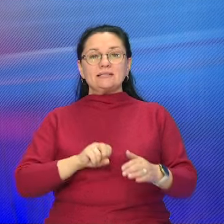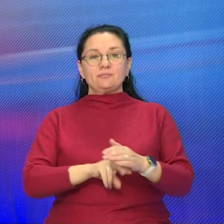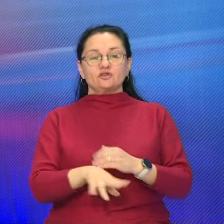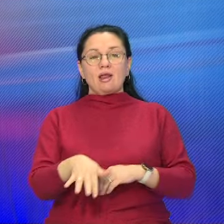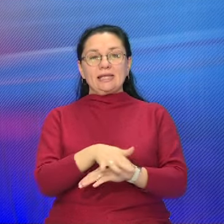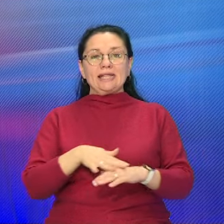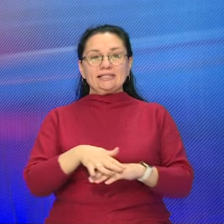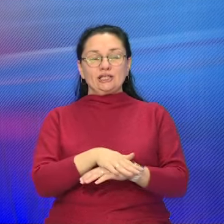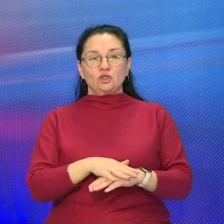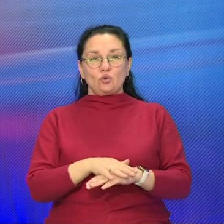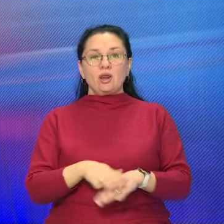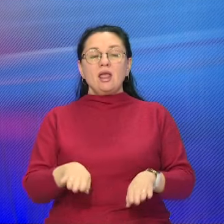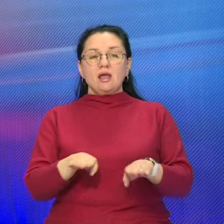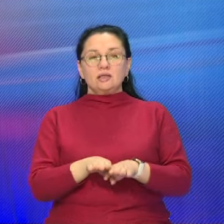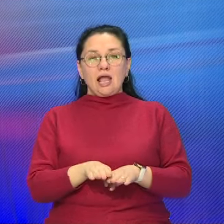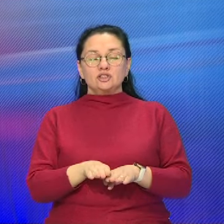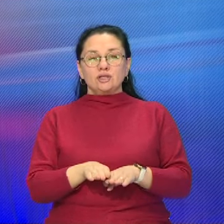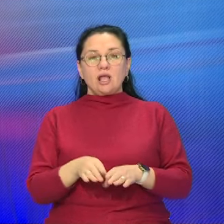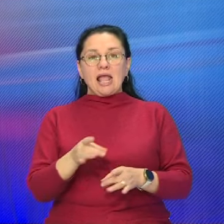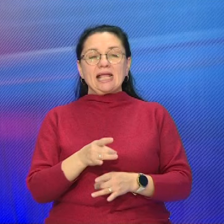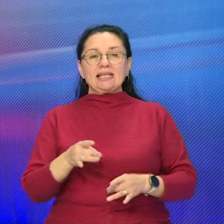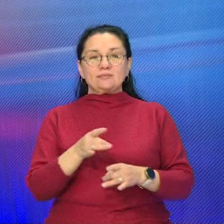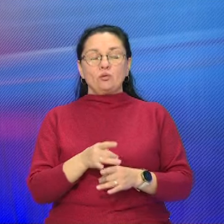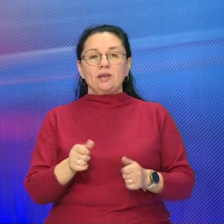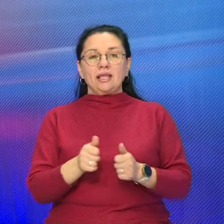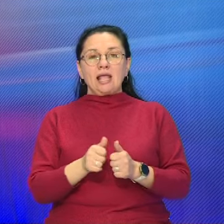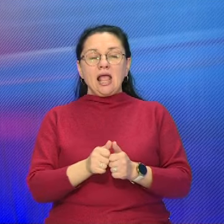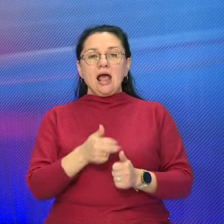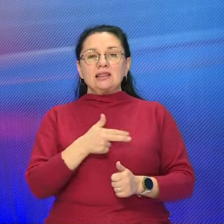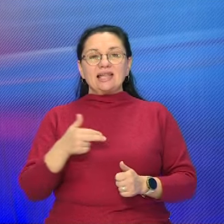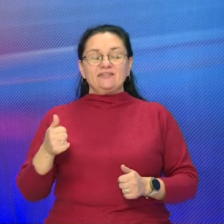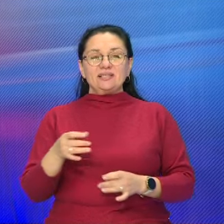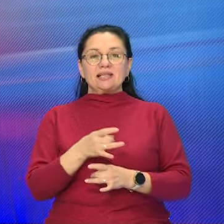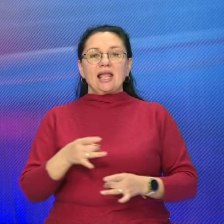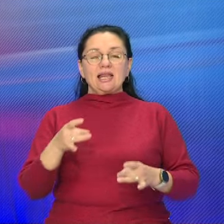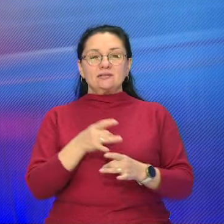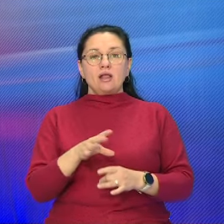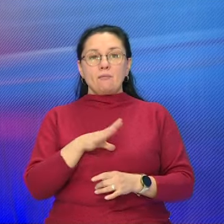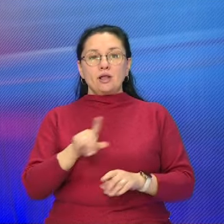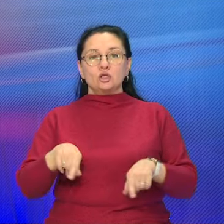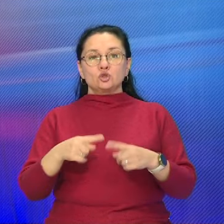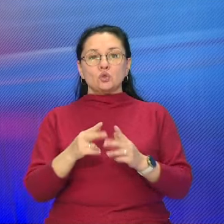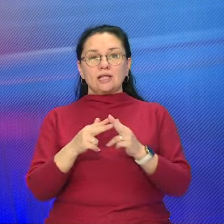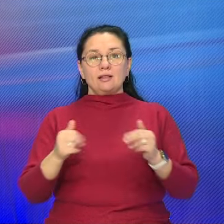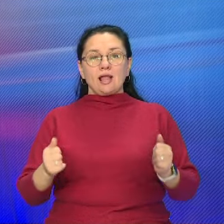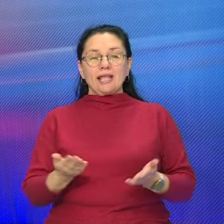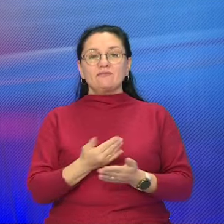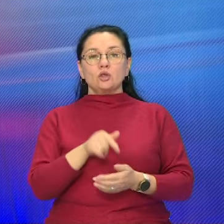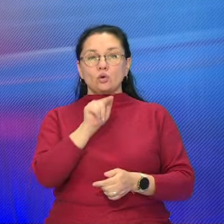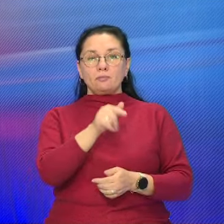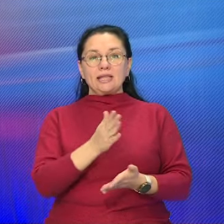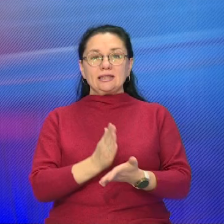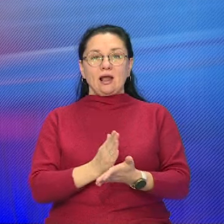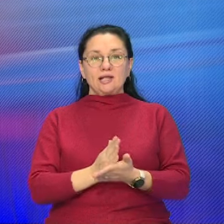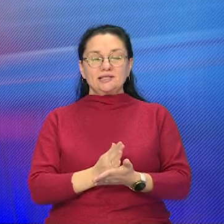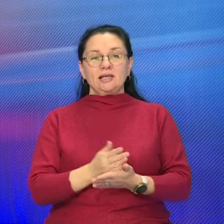территории также республики, уже Латвийской республики, был создан лагерь, в котором они находились. И вот